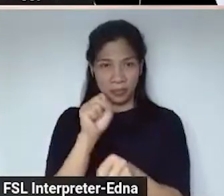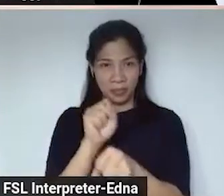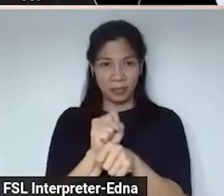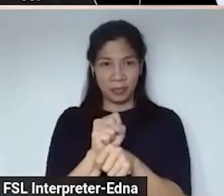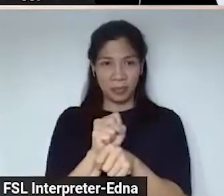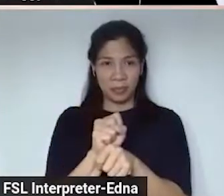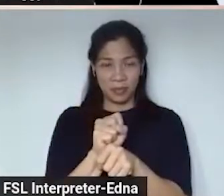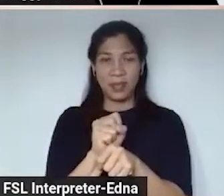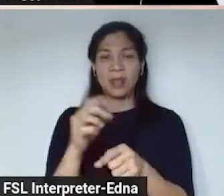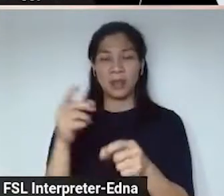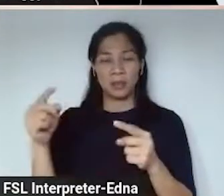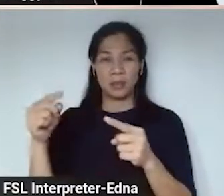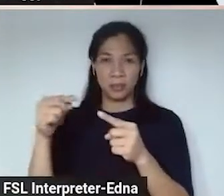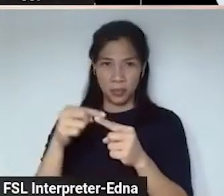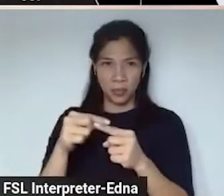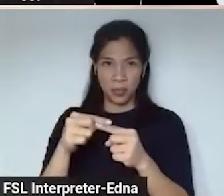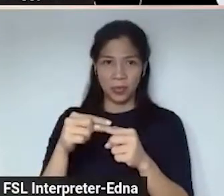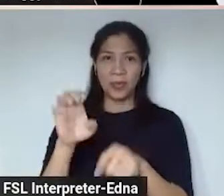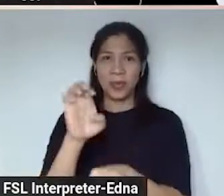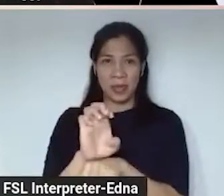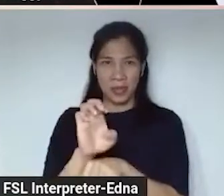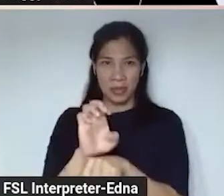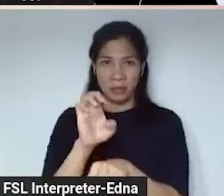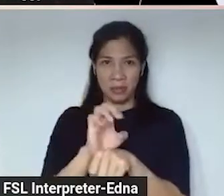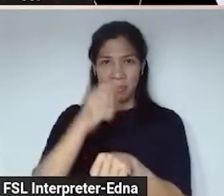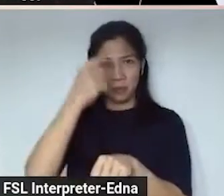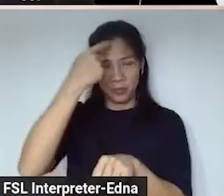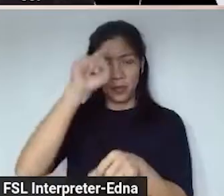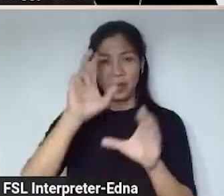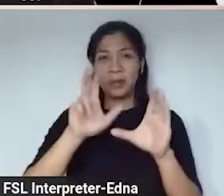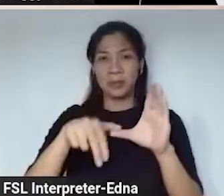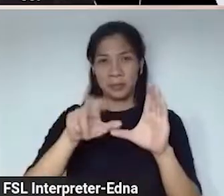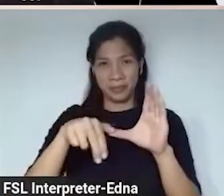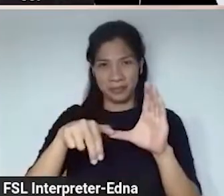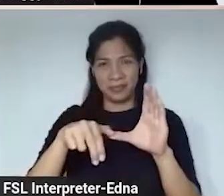then for our PWD sector.